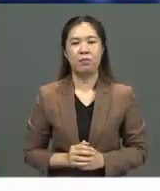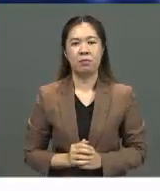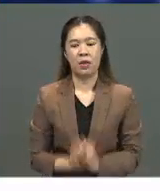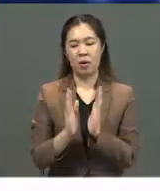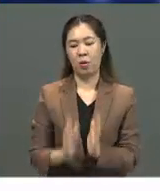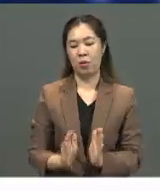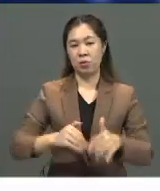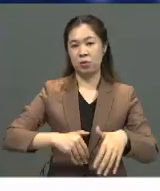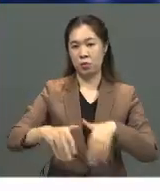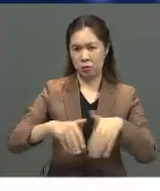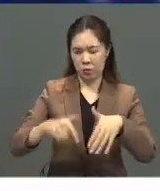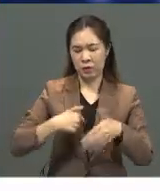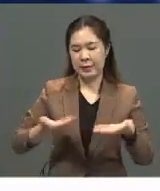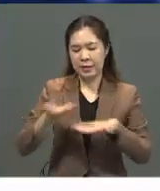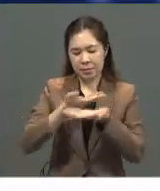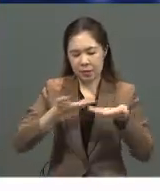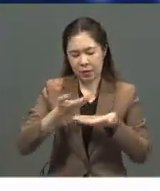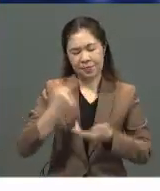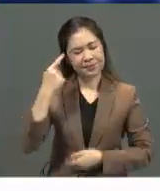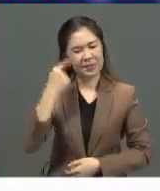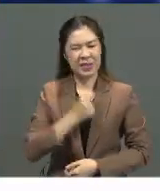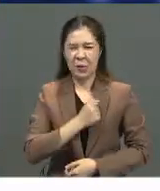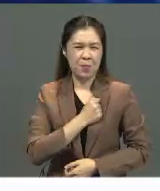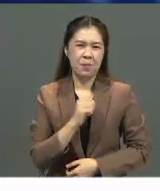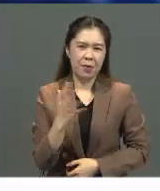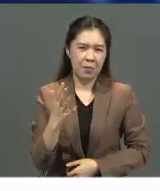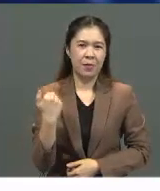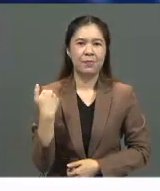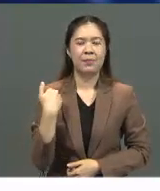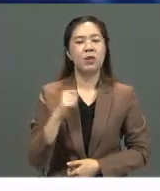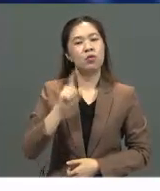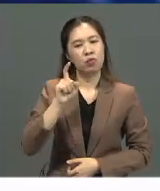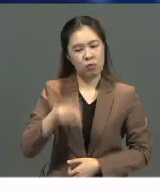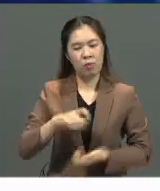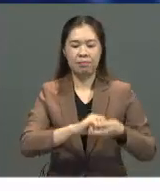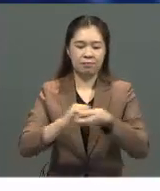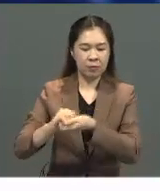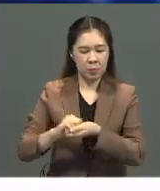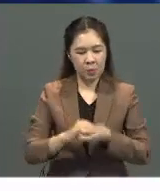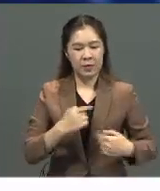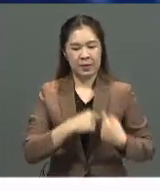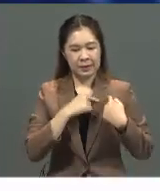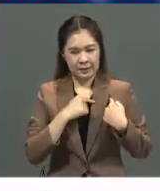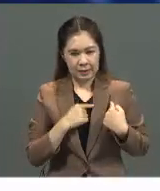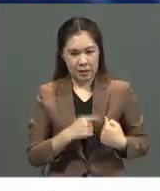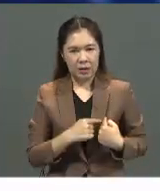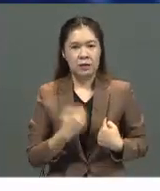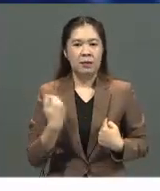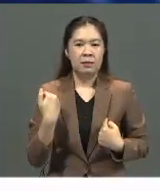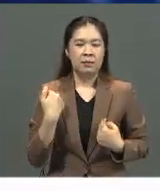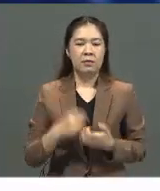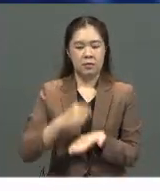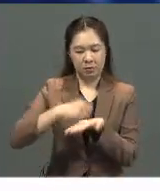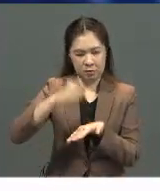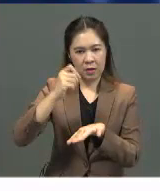านเราก็คุยกันแล้วคืนมันไม่ไหวแล้วครับเพราะฉะนั้นเราก็ต้องร่วมมือกันร่วมใจกันเพื่อจะลงน